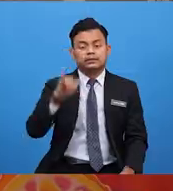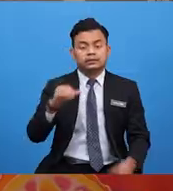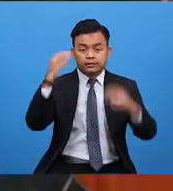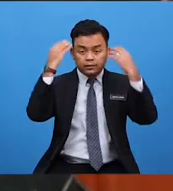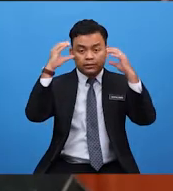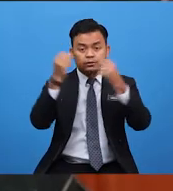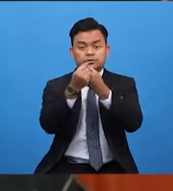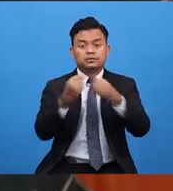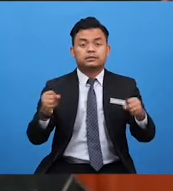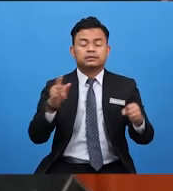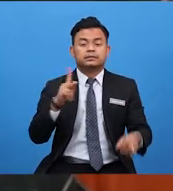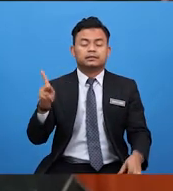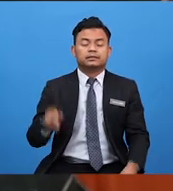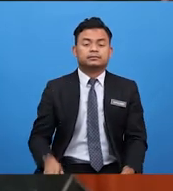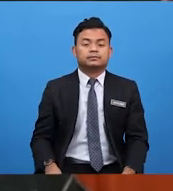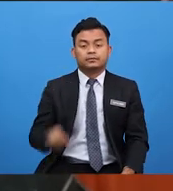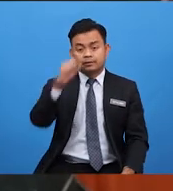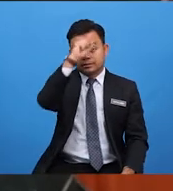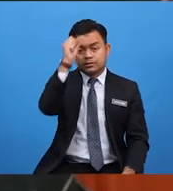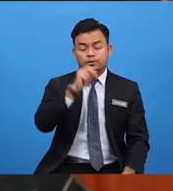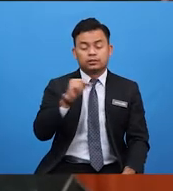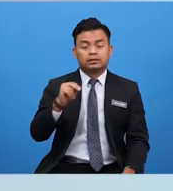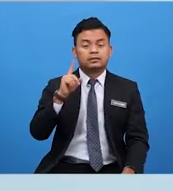sediakan. Soalan pertama,